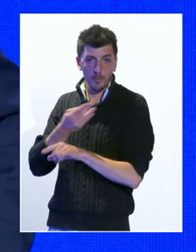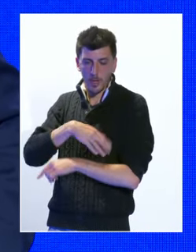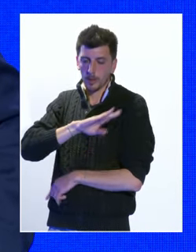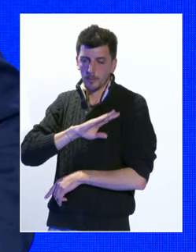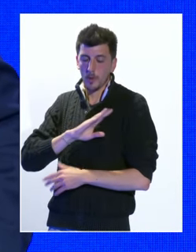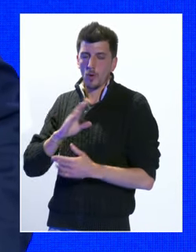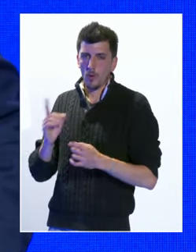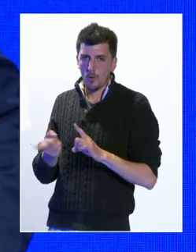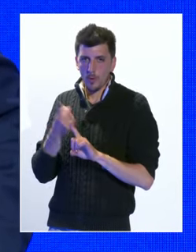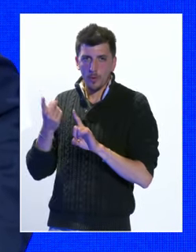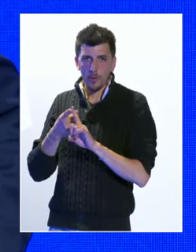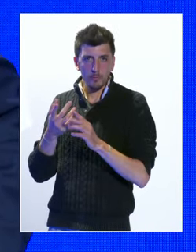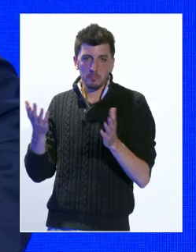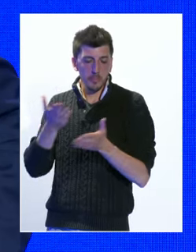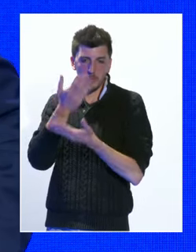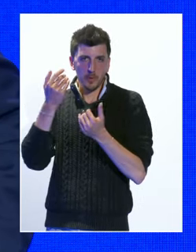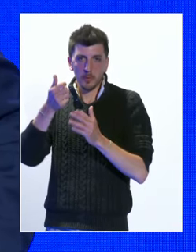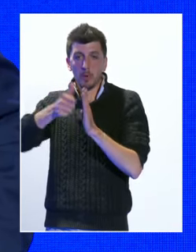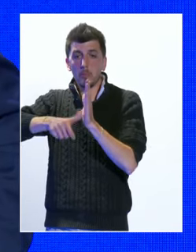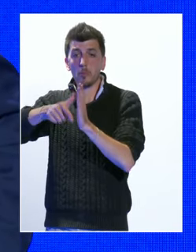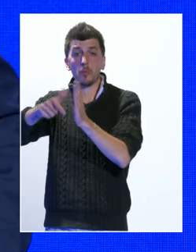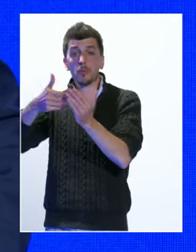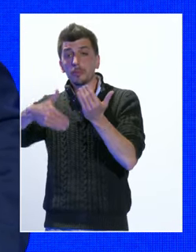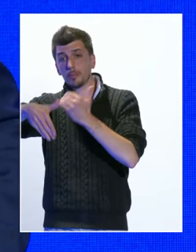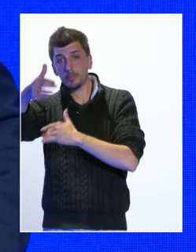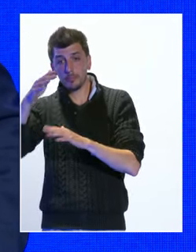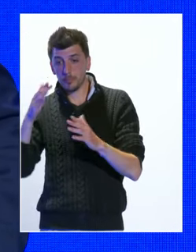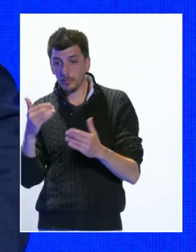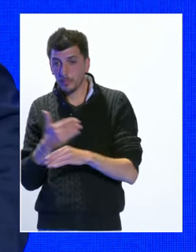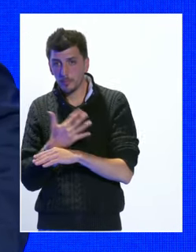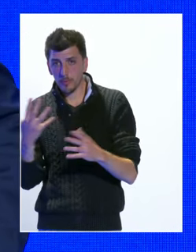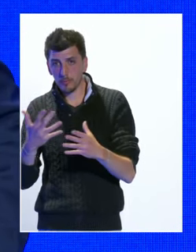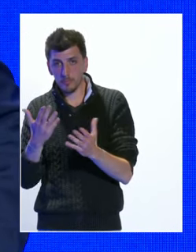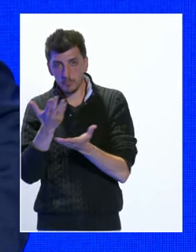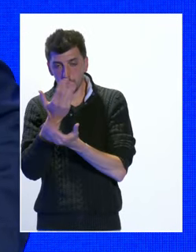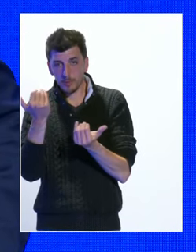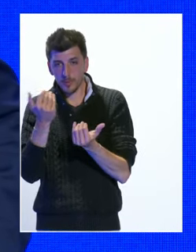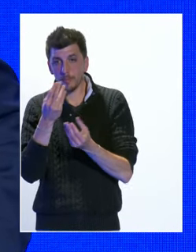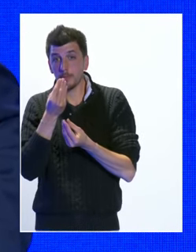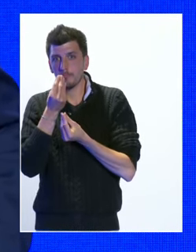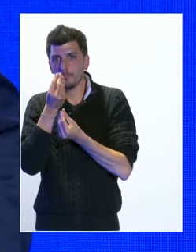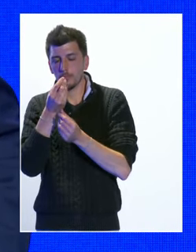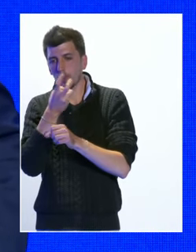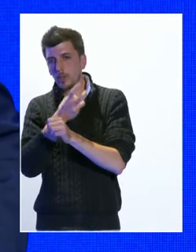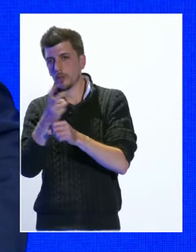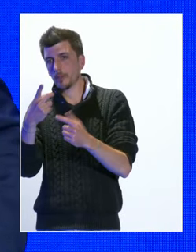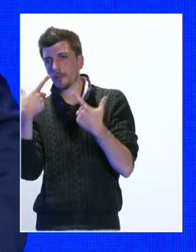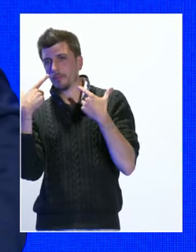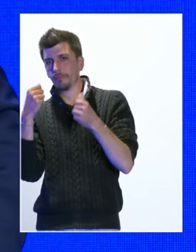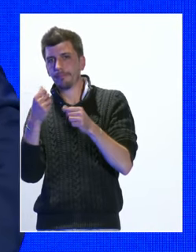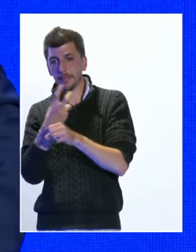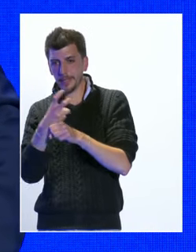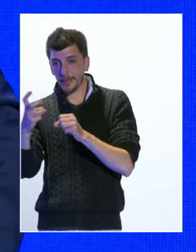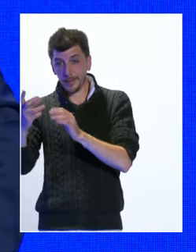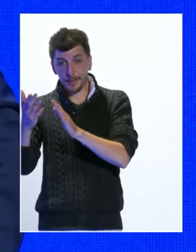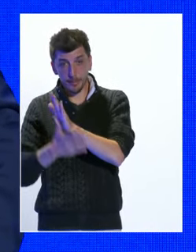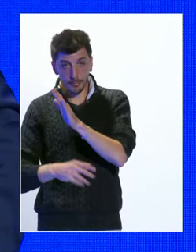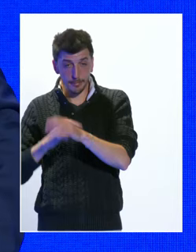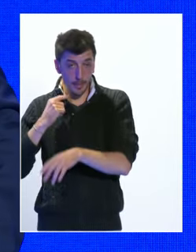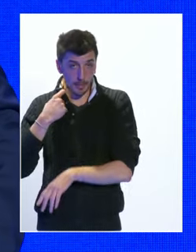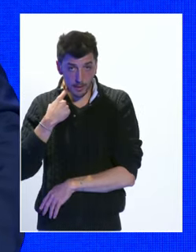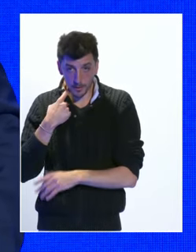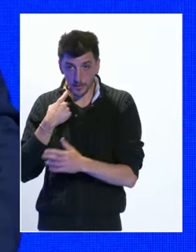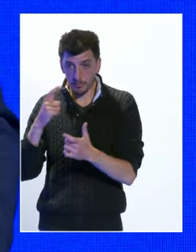sais pas quels vont être les mois qui viennent. J'aperçois exactement les risques d'échec et les risques de